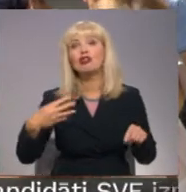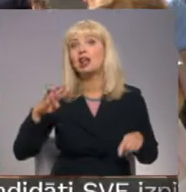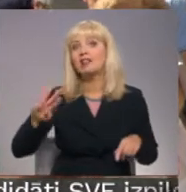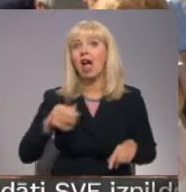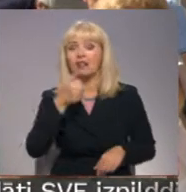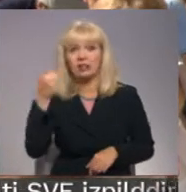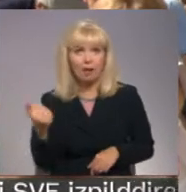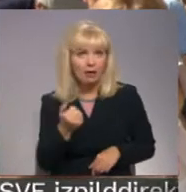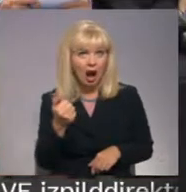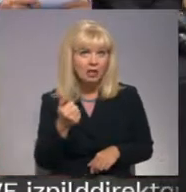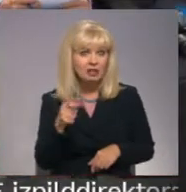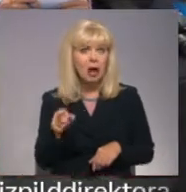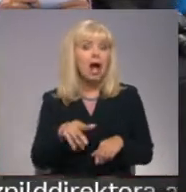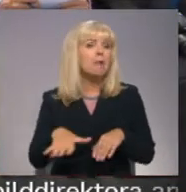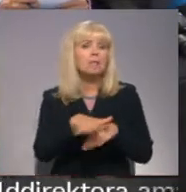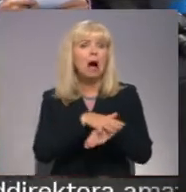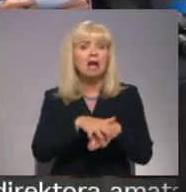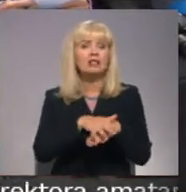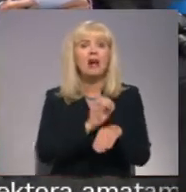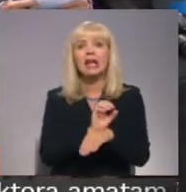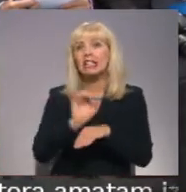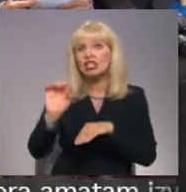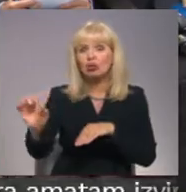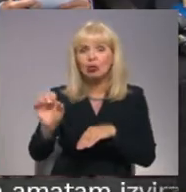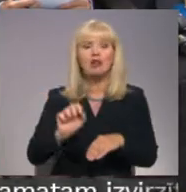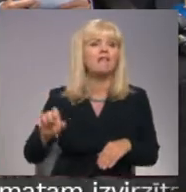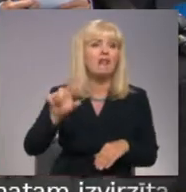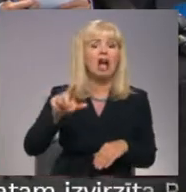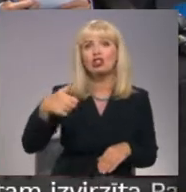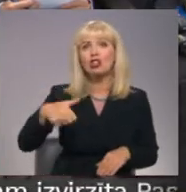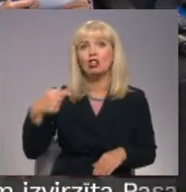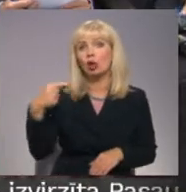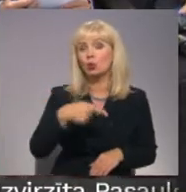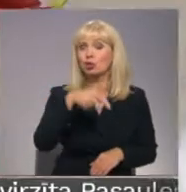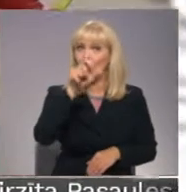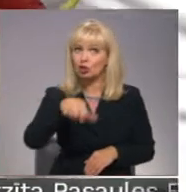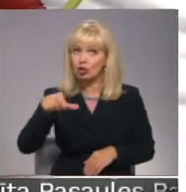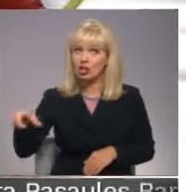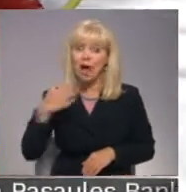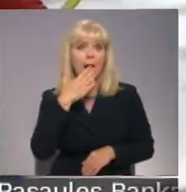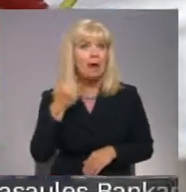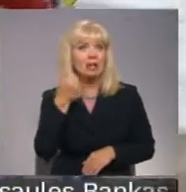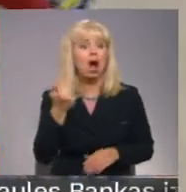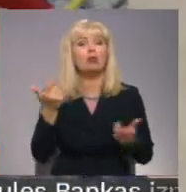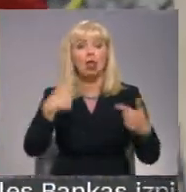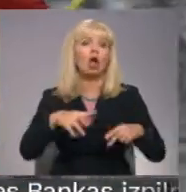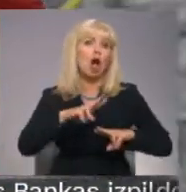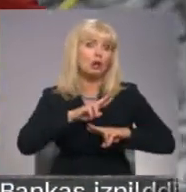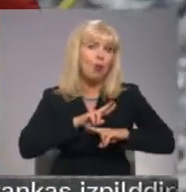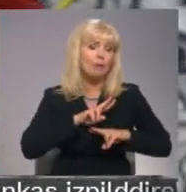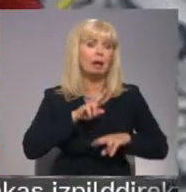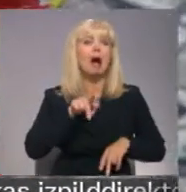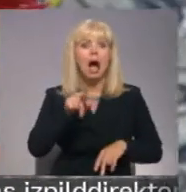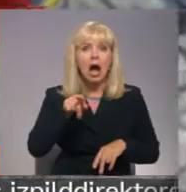1949. Gadam masveida izsūtīšanās tika izsūtīt vairāk kā 60 tūkstoši cilvēku. Pēdējā gada laikā aizsauli aizgājis